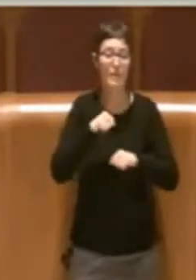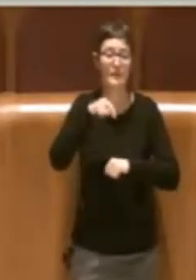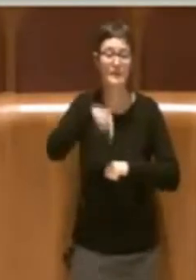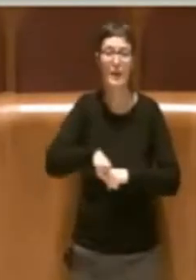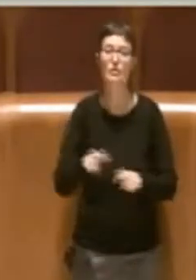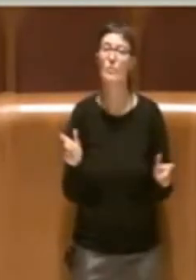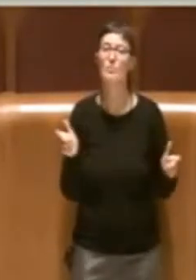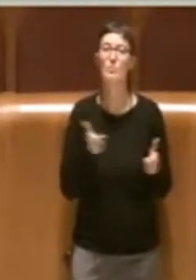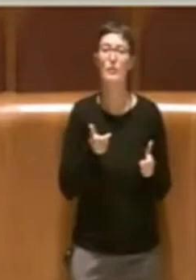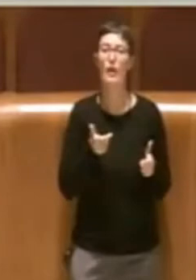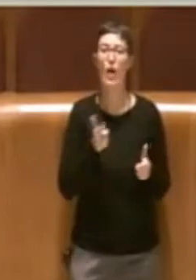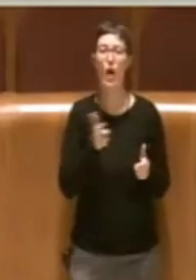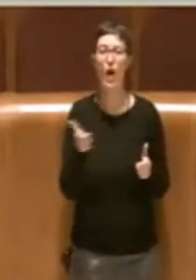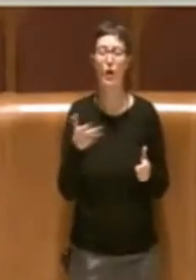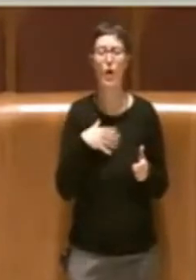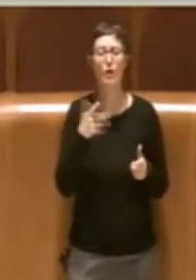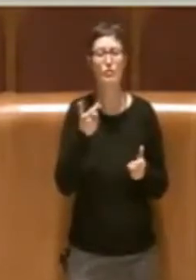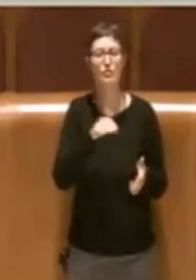stanziato